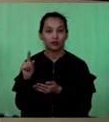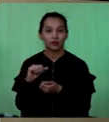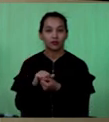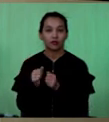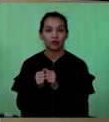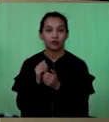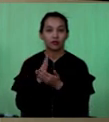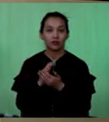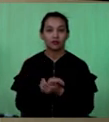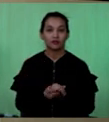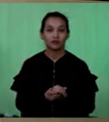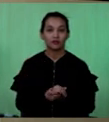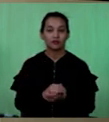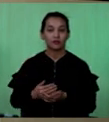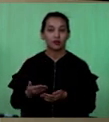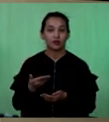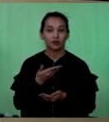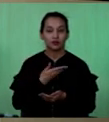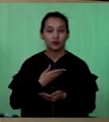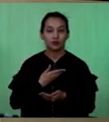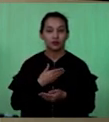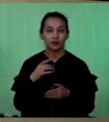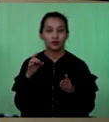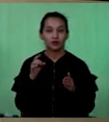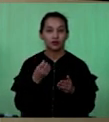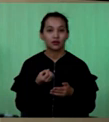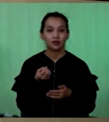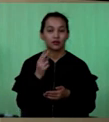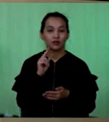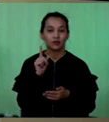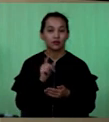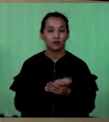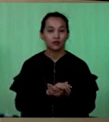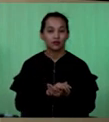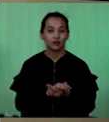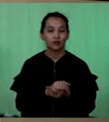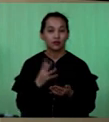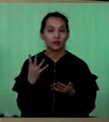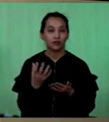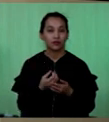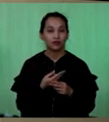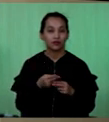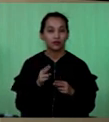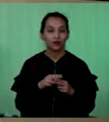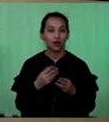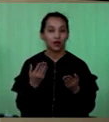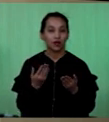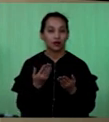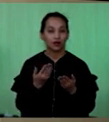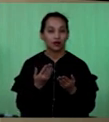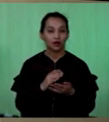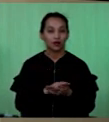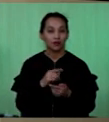tosh mavjud. Biz tarvuzning necha kilogram ekanligini aniqlash uchun qanday